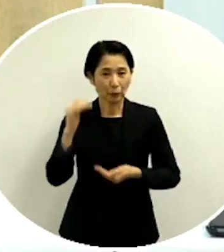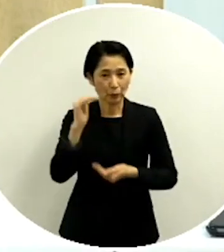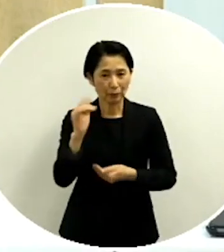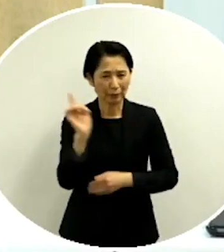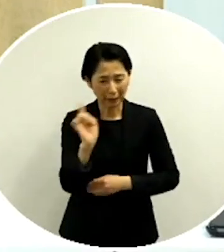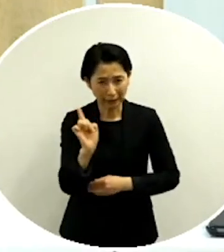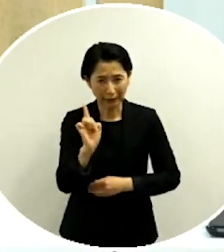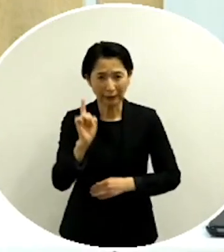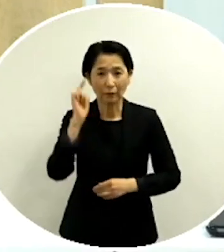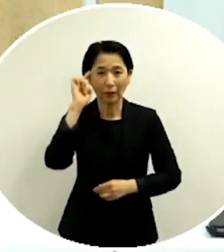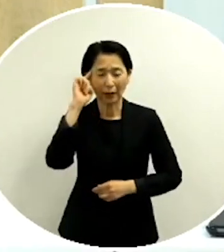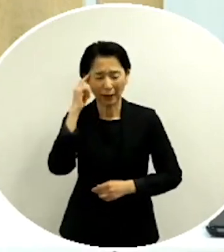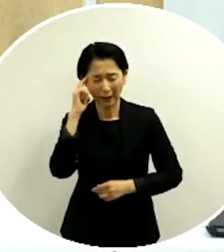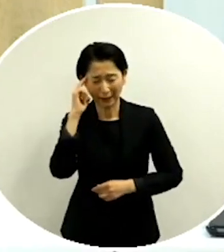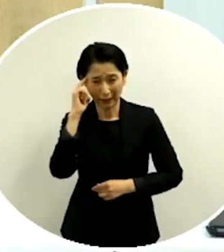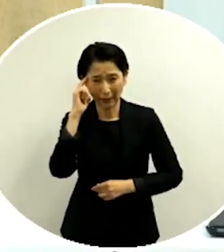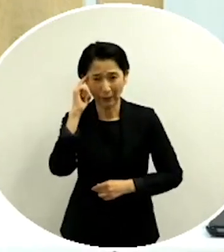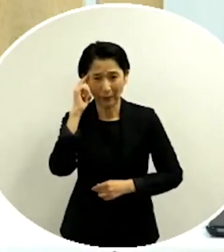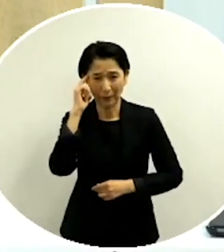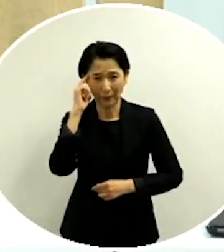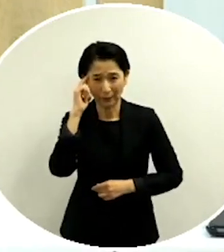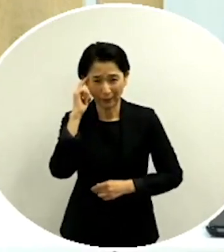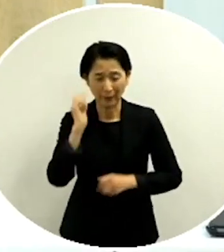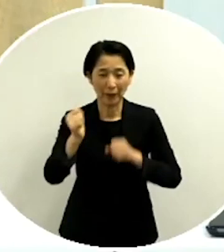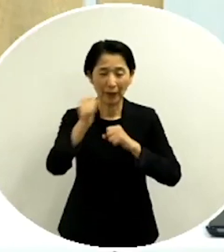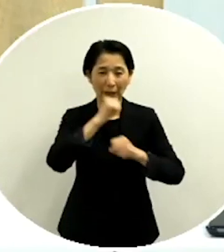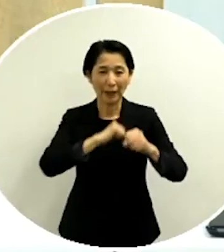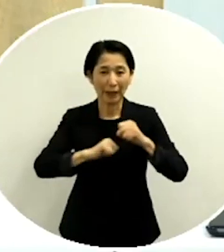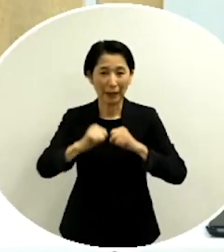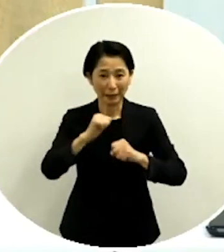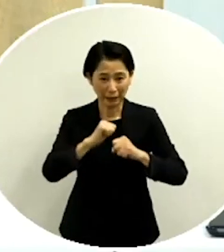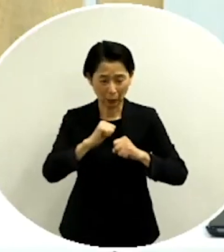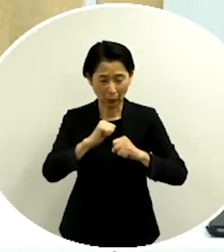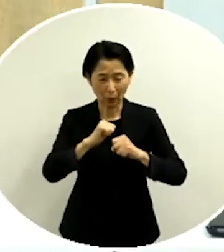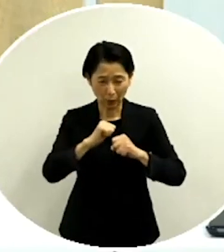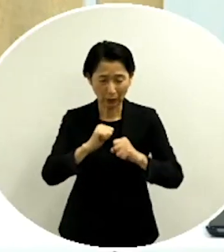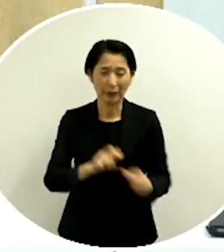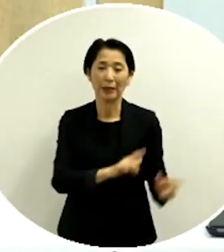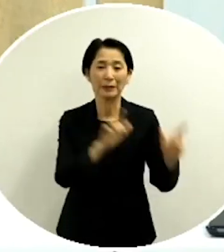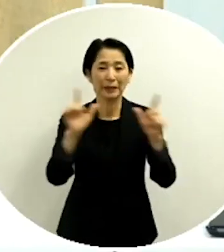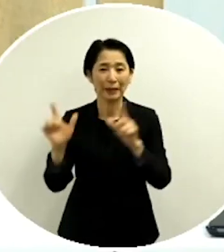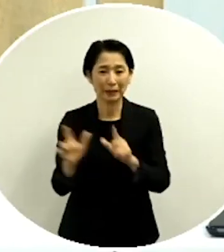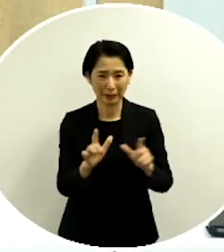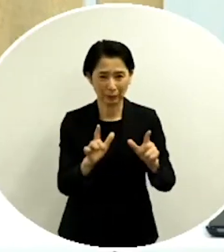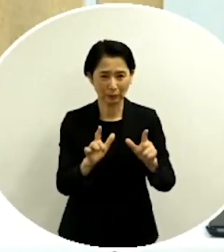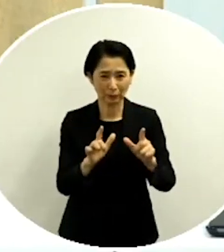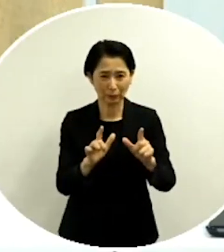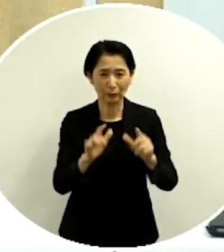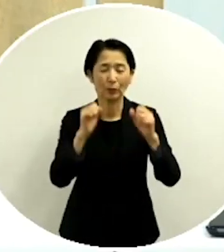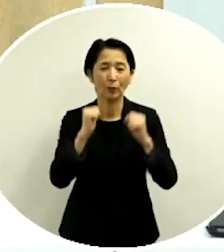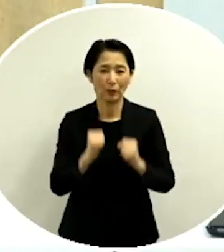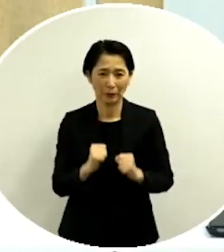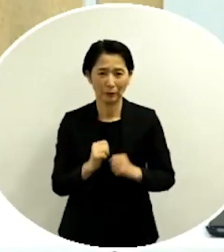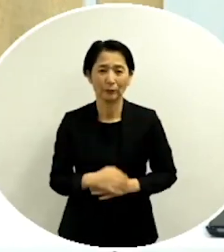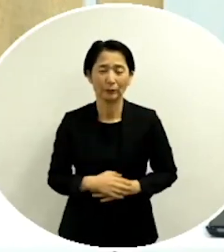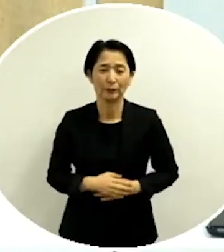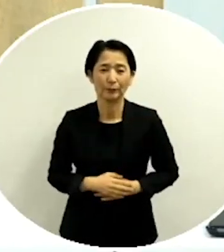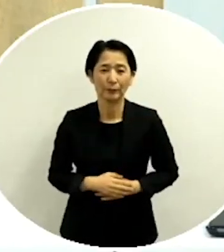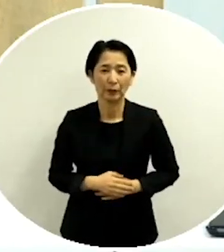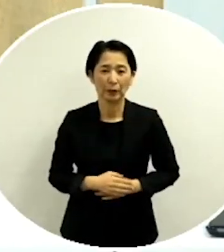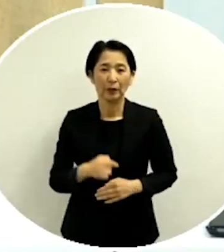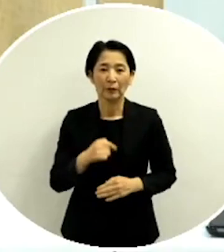そういうふうに考えて活動して生活しておられるんだというふうに思います立憲民主党